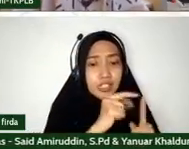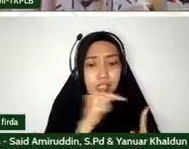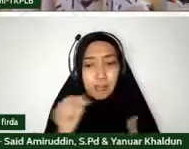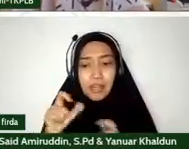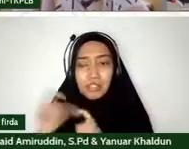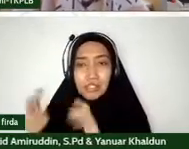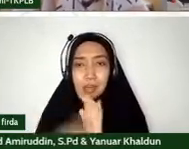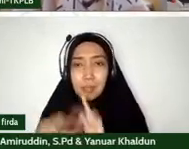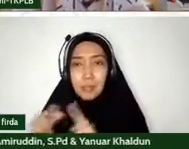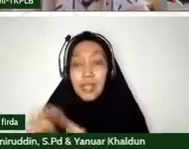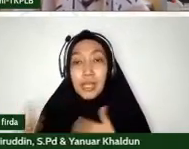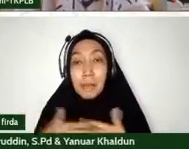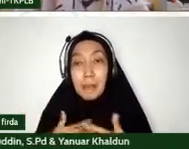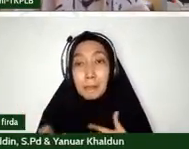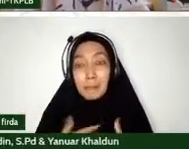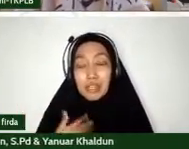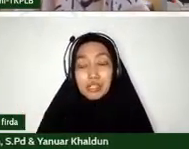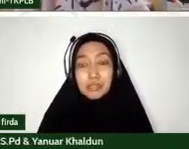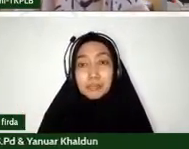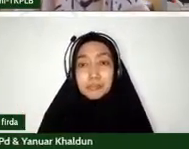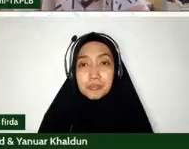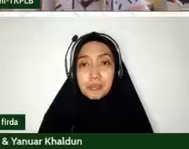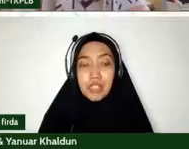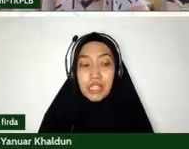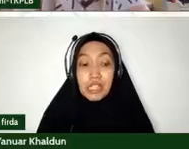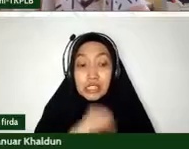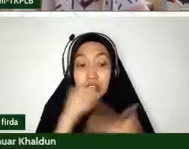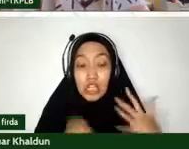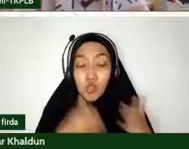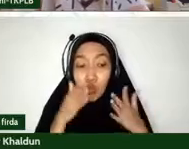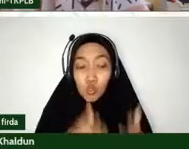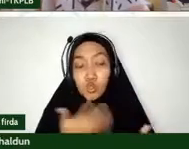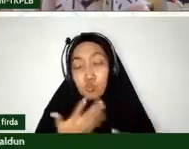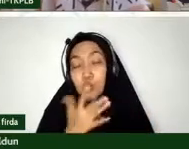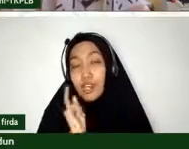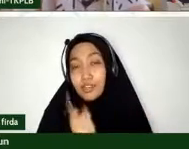ada salahnya gitu. Memang ada persyaratan khususnya mungkin ada gitu. Pak